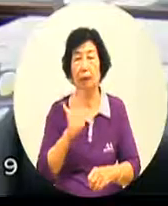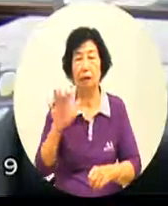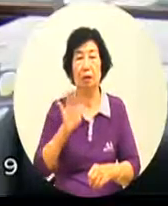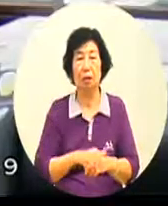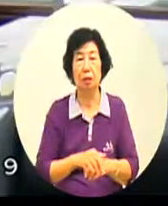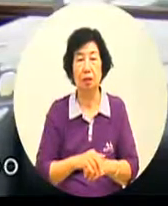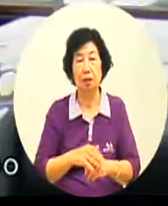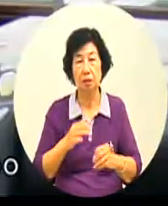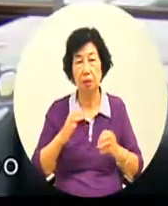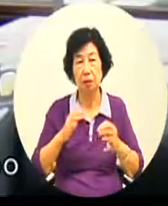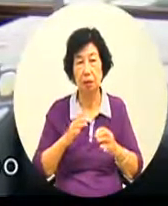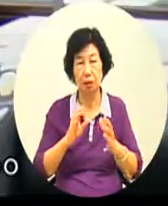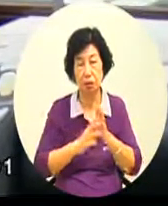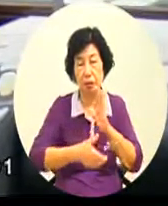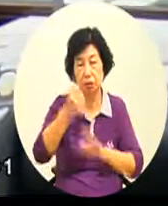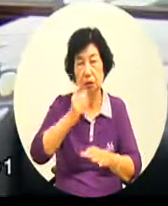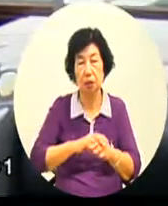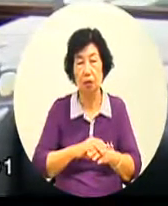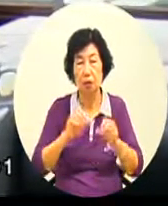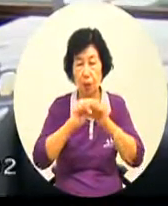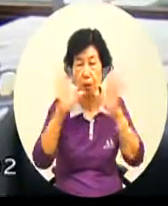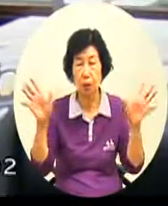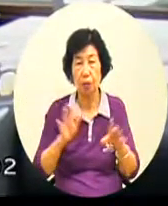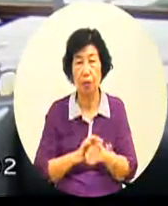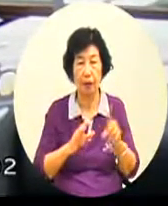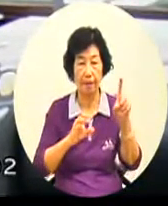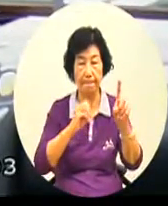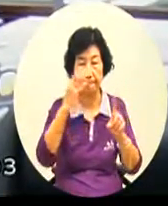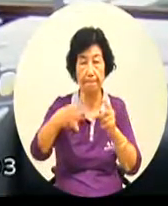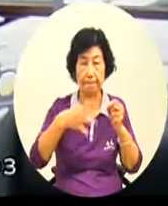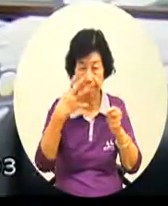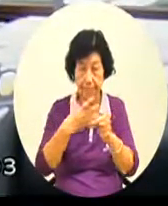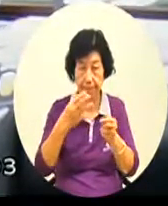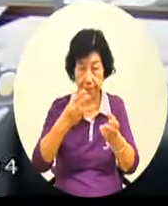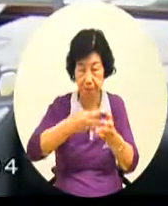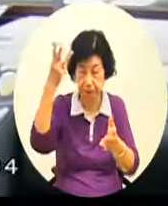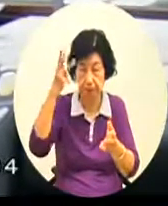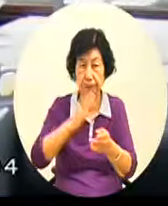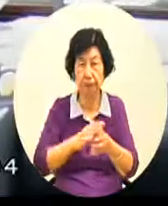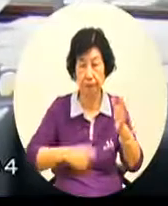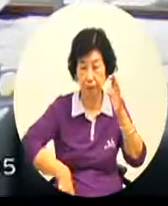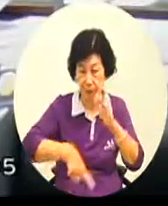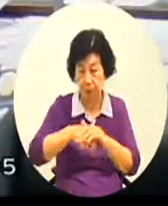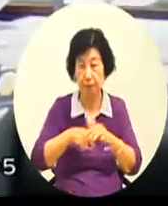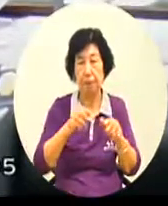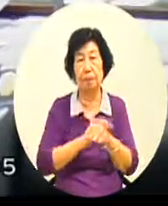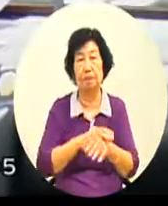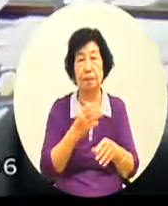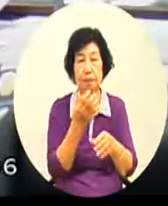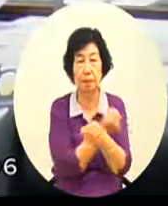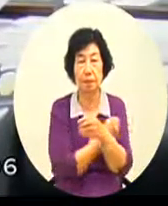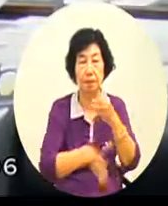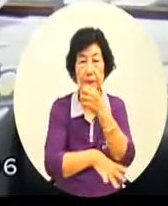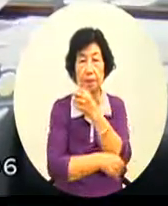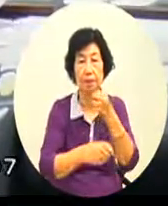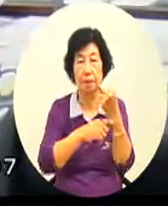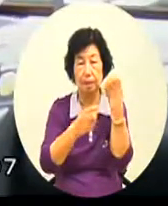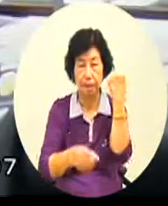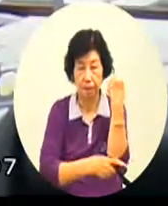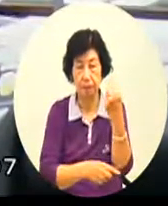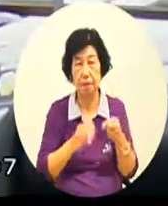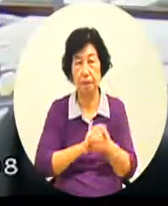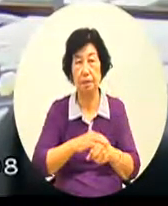其实大概在104年的第三次公布违反劳基法的企业名单，前面还有好几次了哈。那一次的名单里